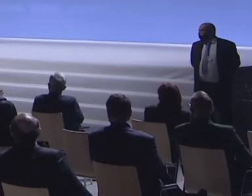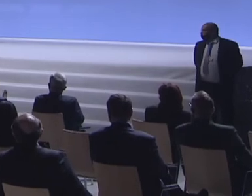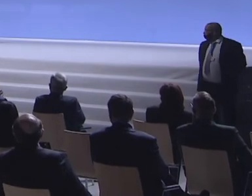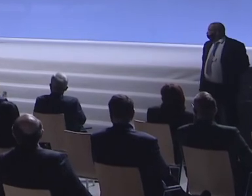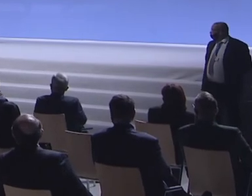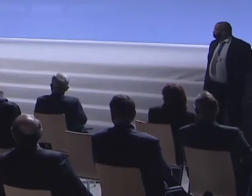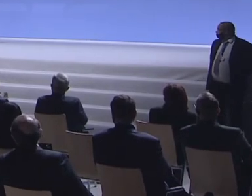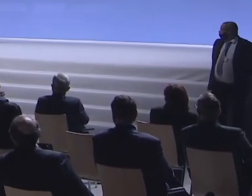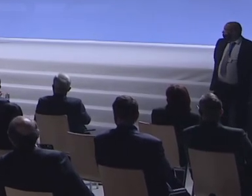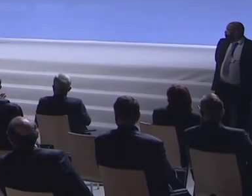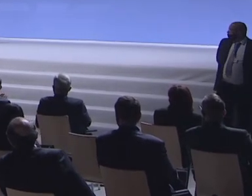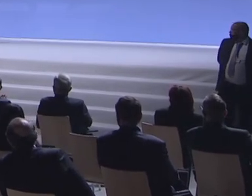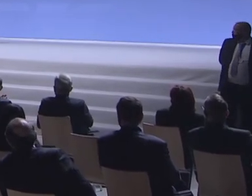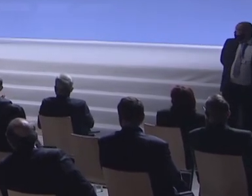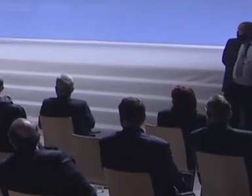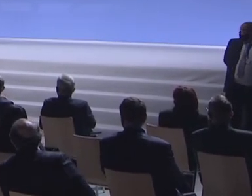Thank you very much.